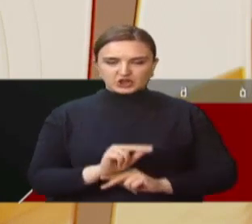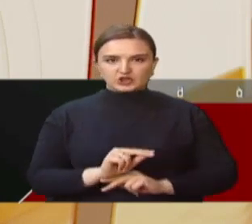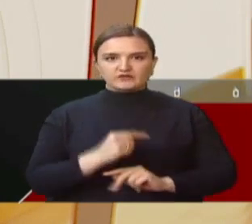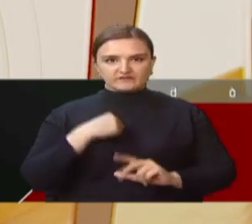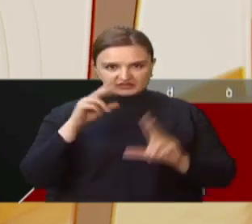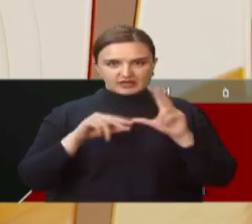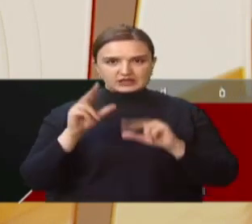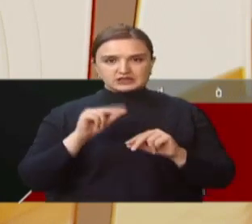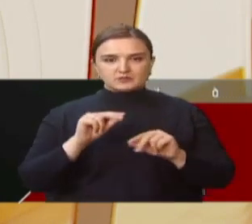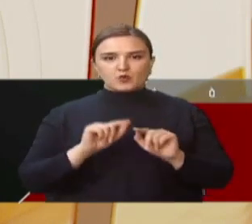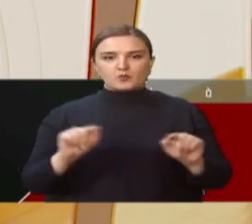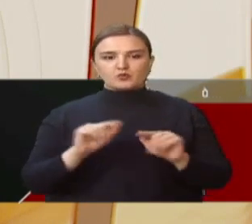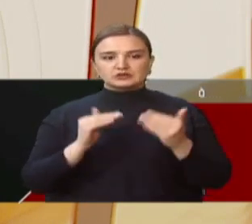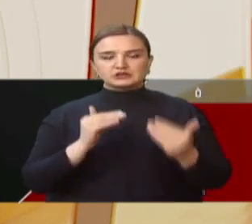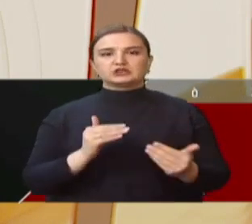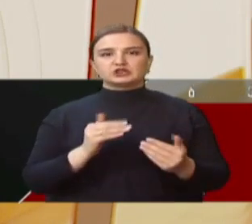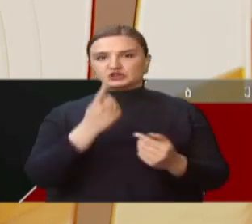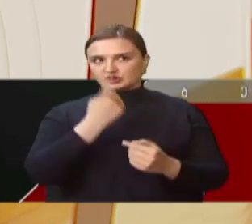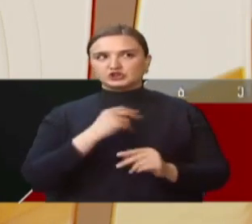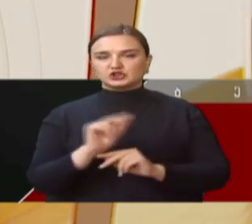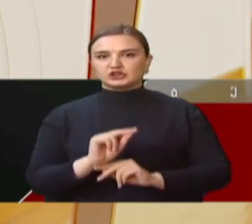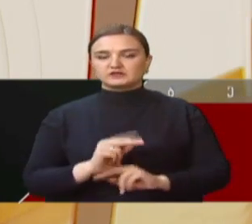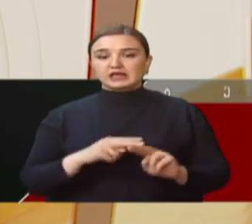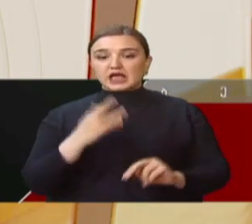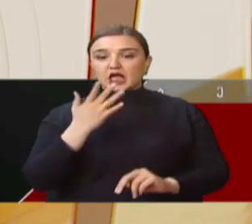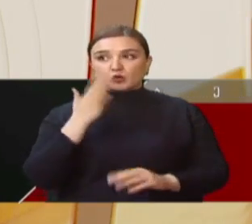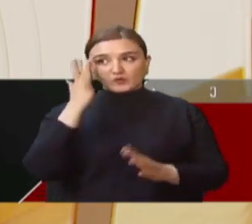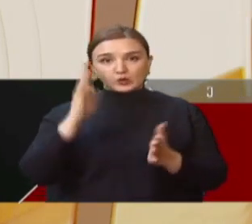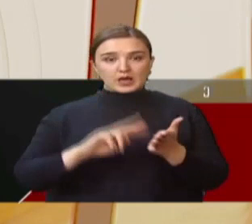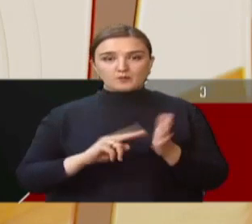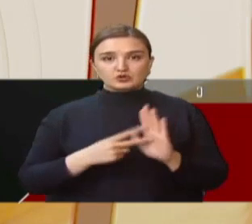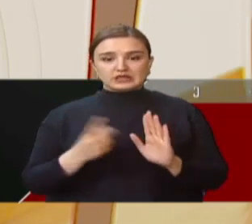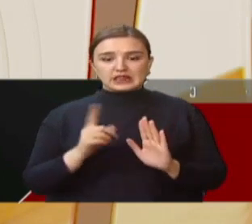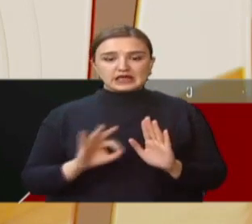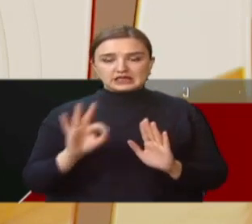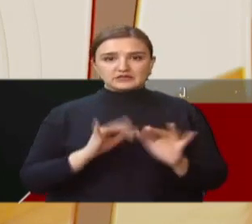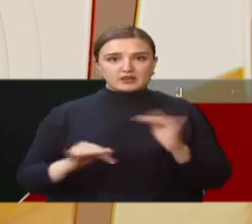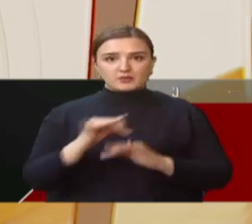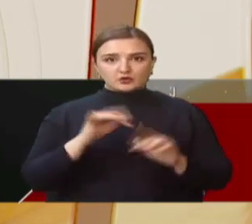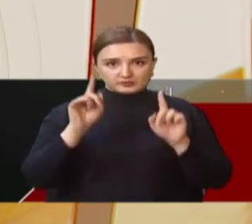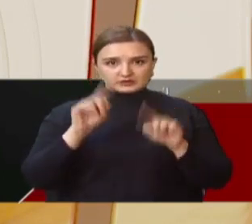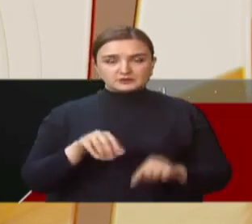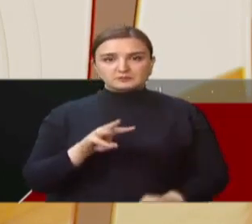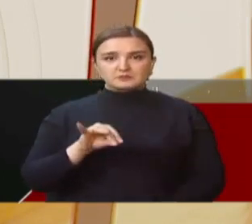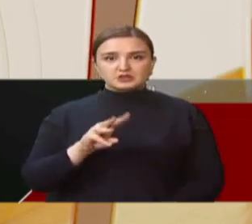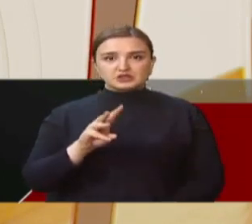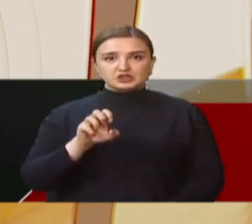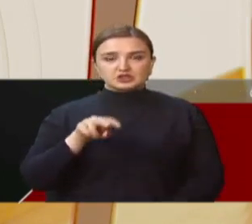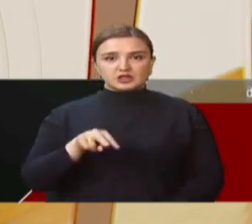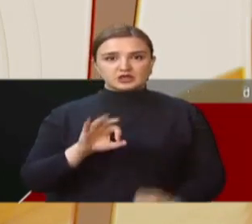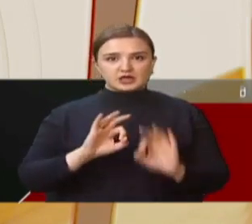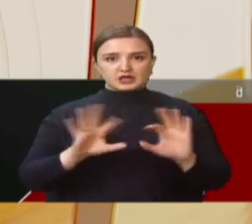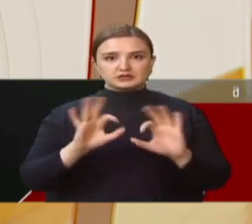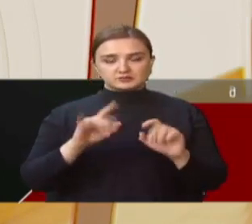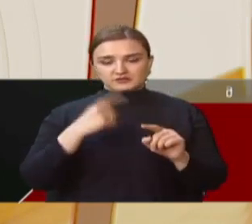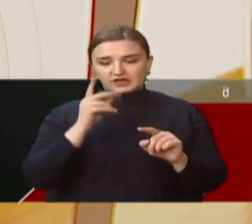შენიშვნას, ვითვალისწინებ ოპოზიციის შენიშვნას და ეს ეროვნული ამოცანა. Ეხლა რა ზონდა ვლაპარაკობდეთ, იცი ჩვენ, შარმიშელის გაცხადებაზე, რომელმაც